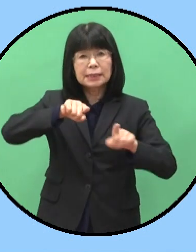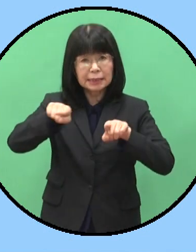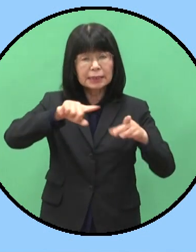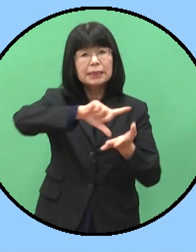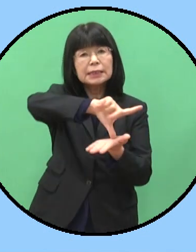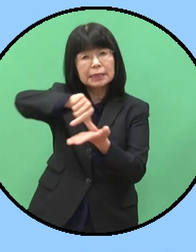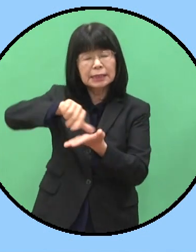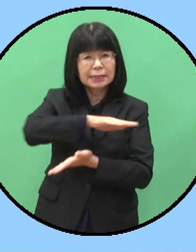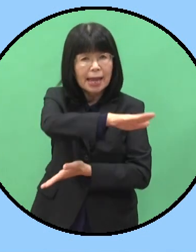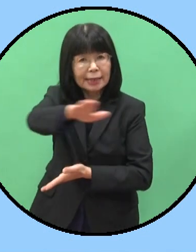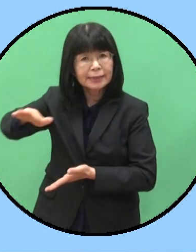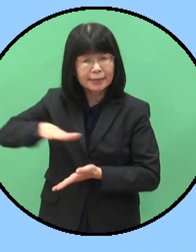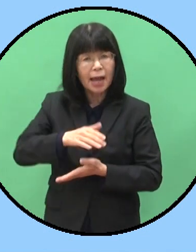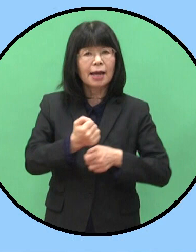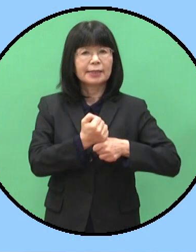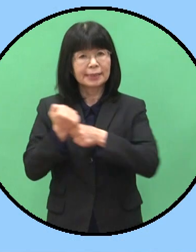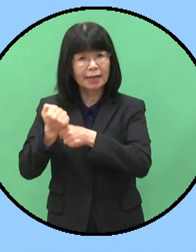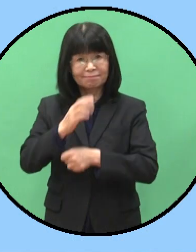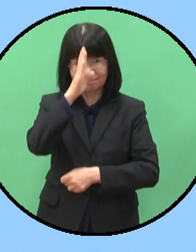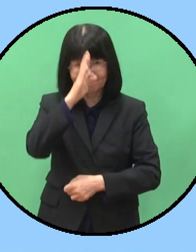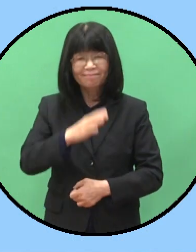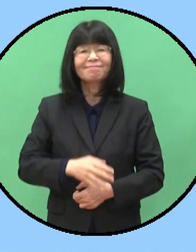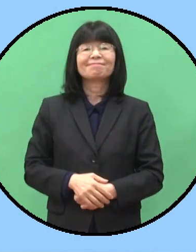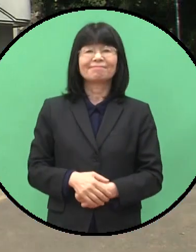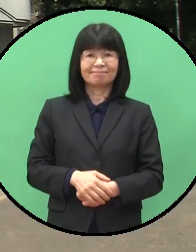内の全員が避難してください。